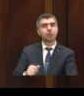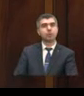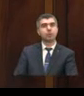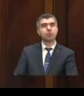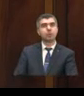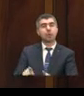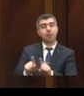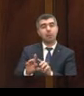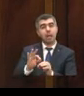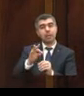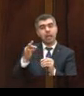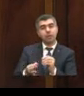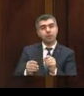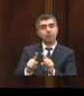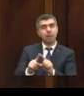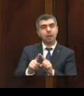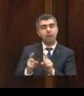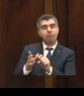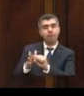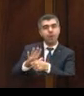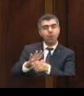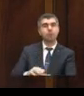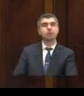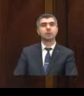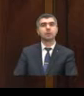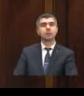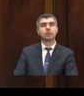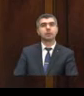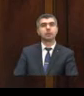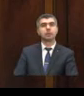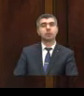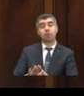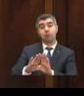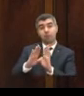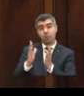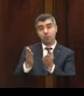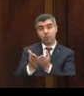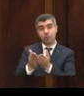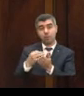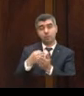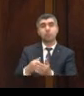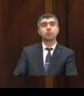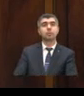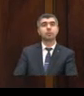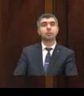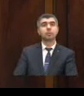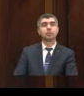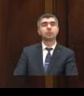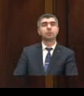والناتجة عن أزمة فيروس كوفيد 19 والتي قدمت لنا فرضيات جديدة تتمثل في